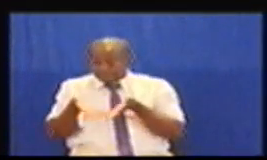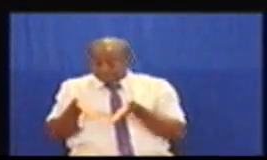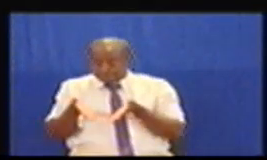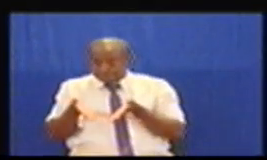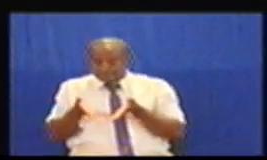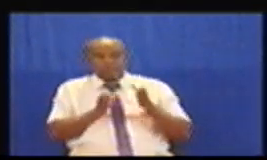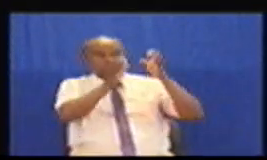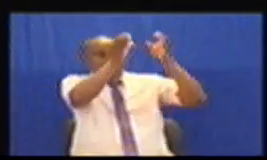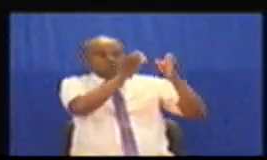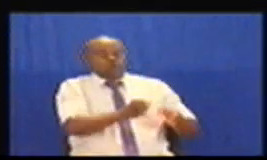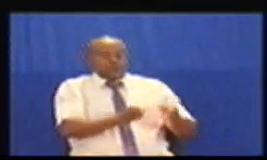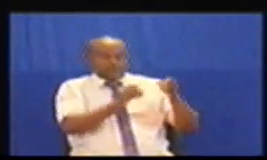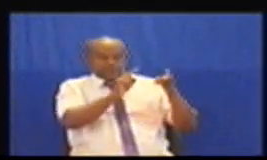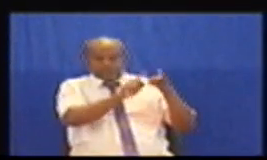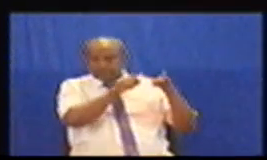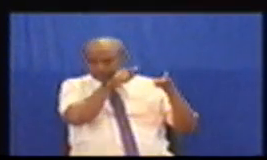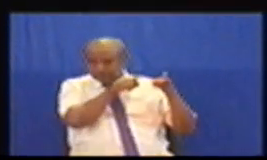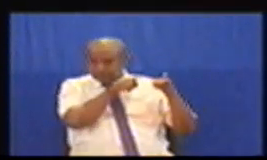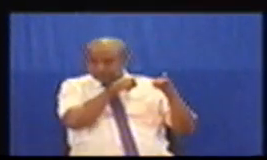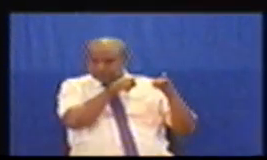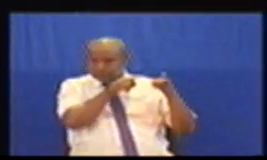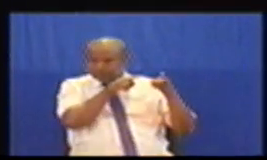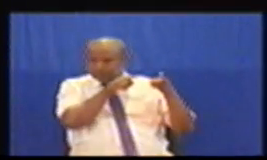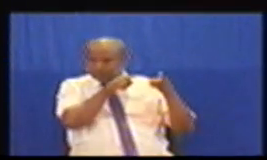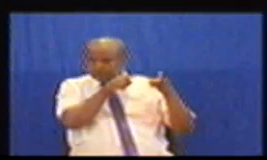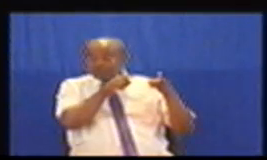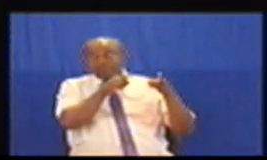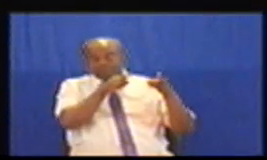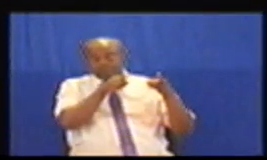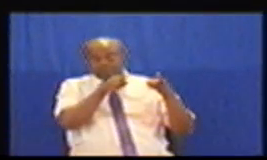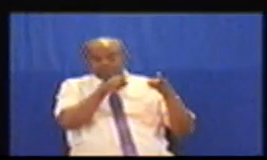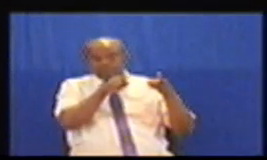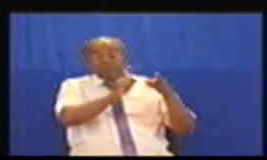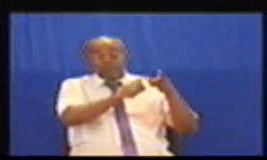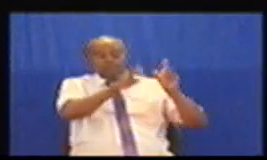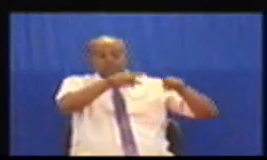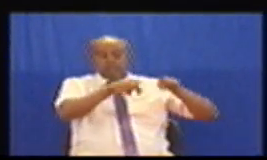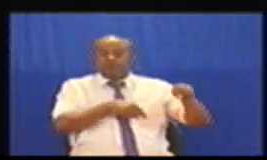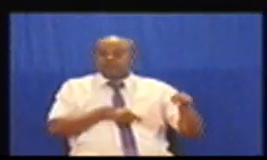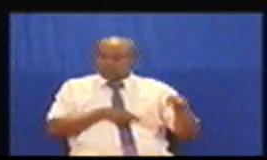hili chini ya spika wetu, na muhimili wa mahakama.